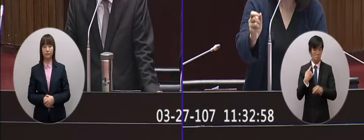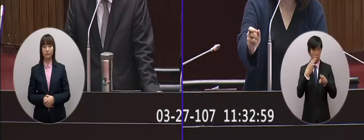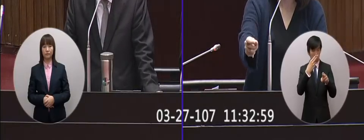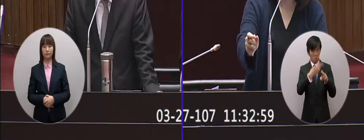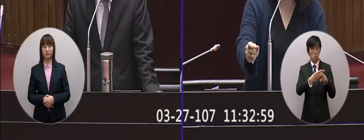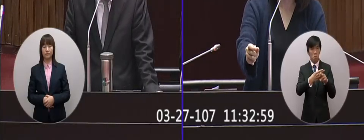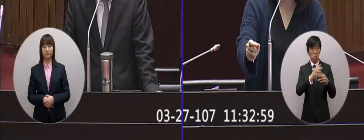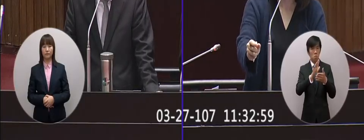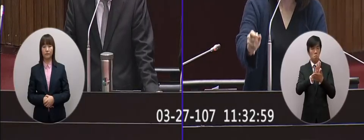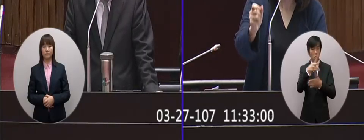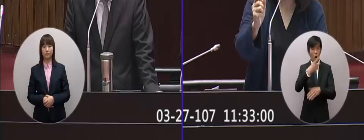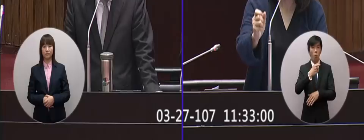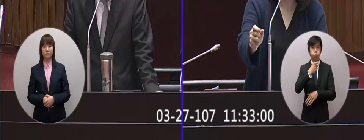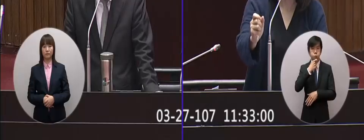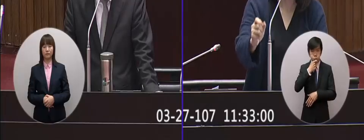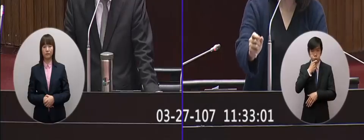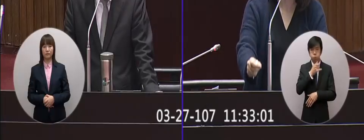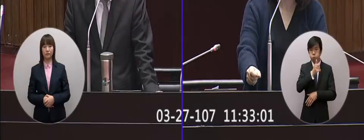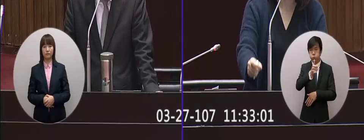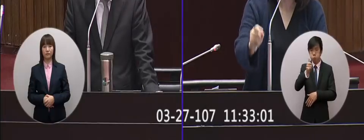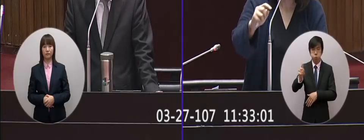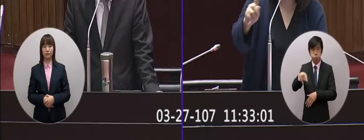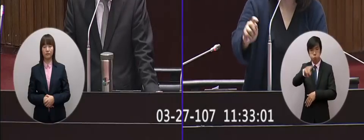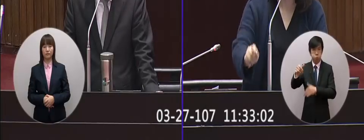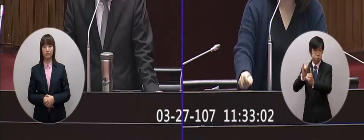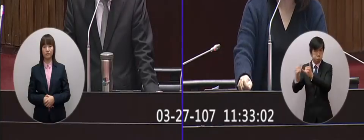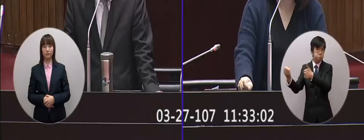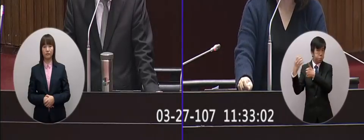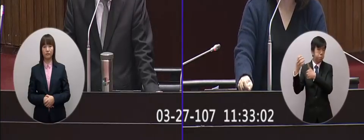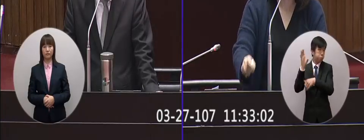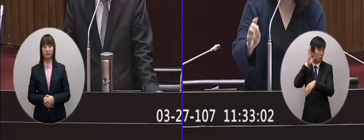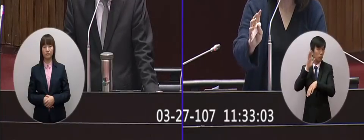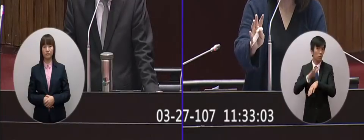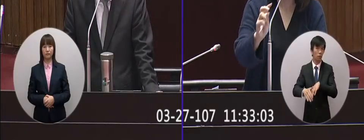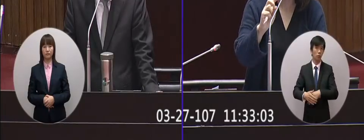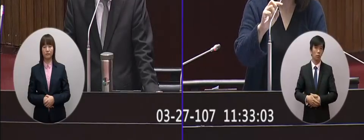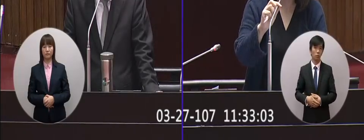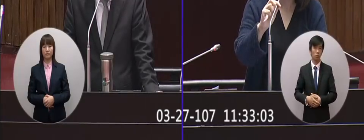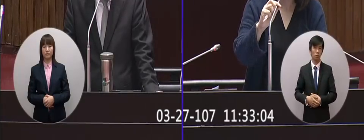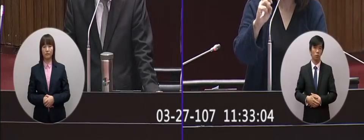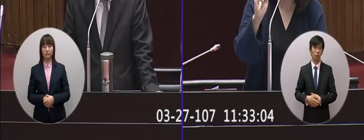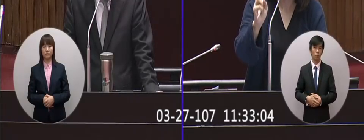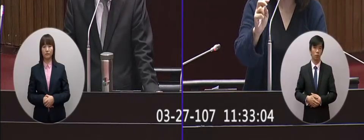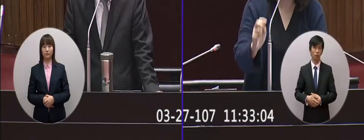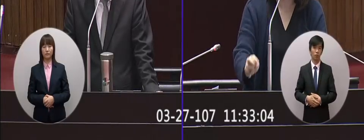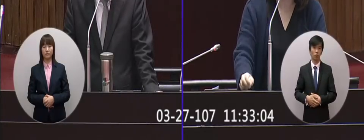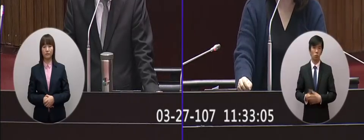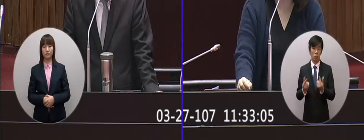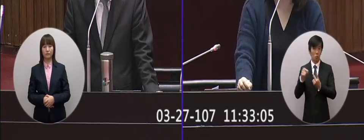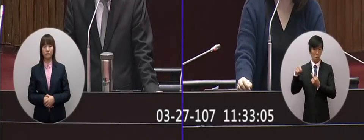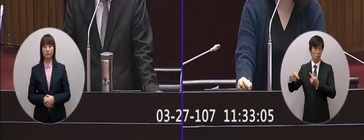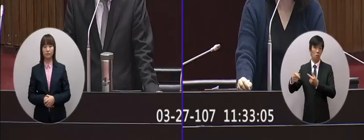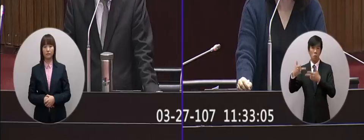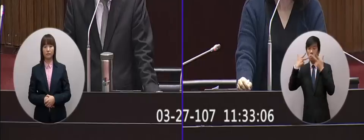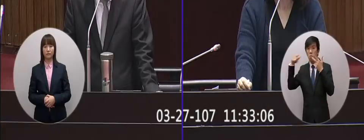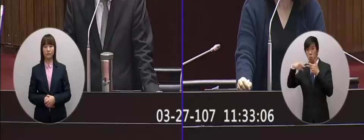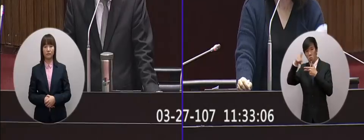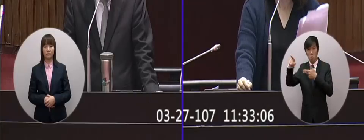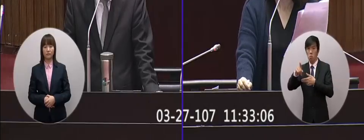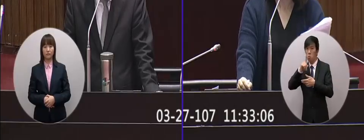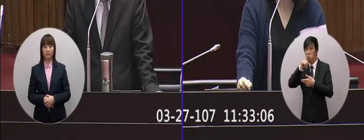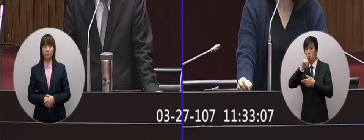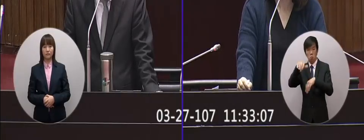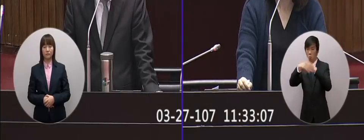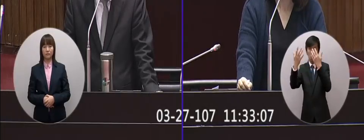意多倾听这样的一个声音，在这个会议当中是没有被正视到的。